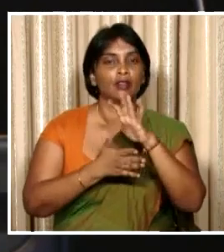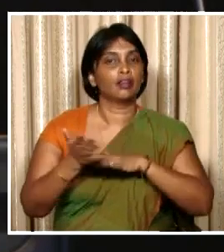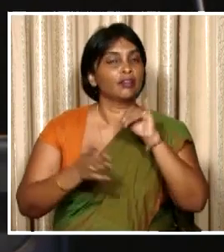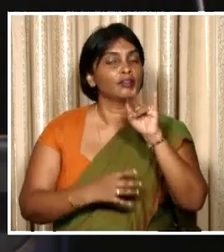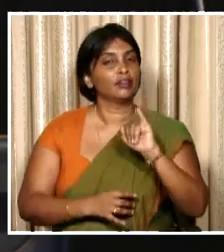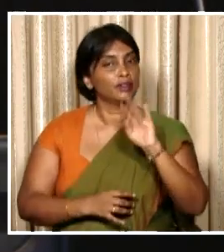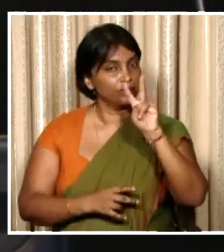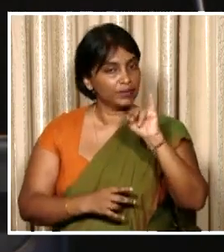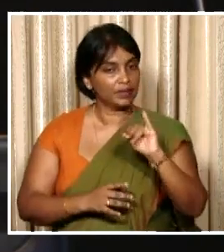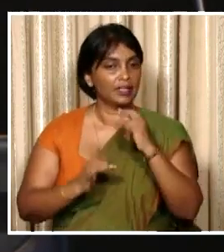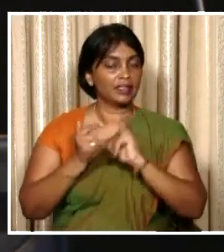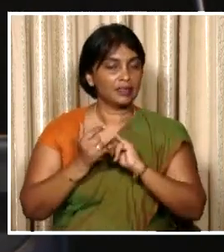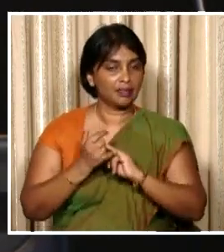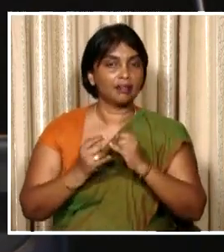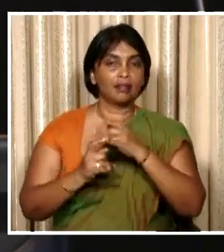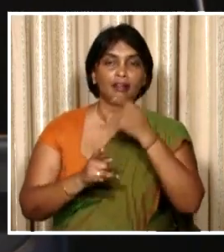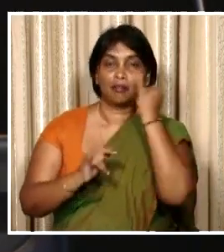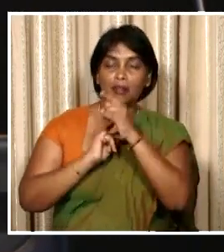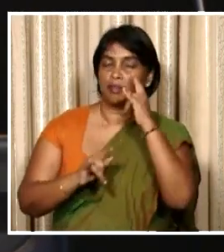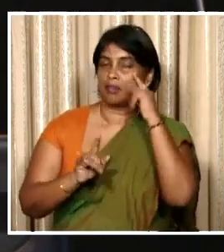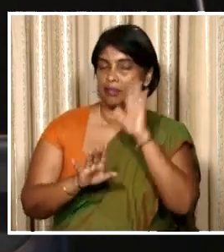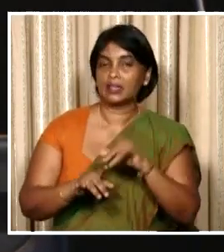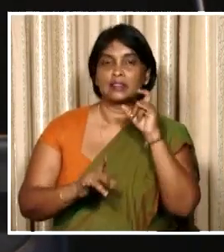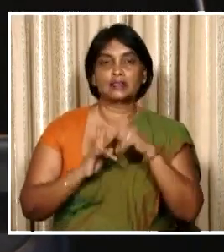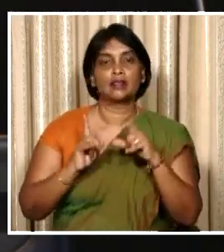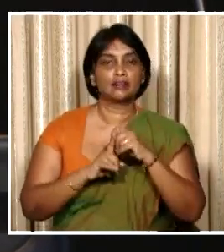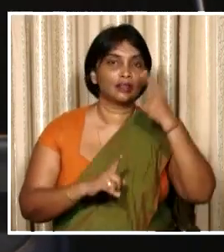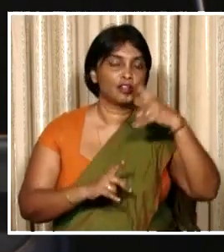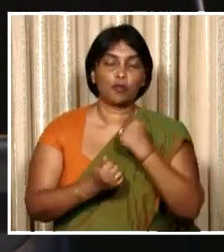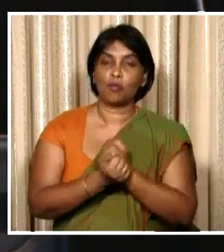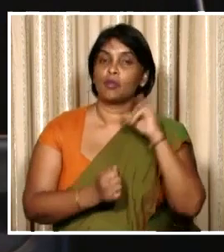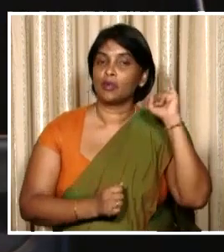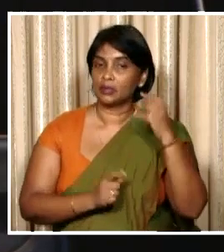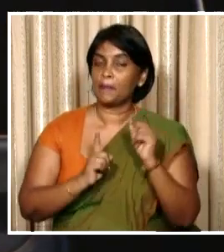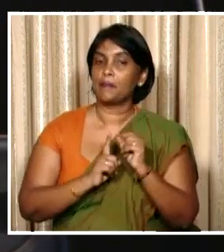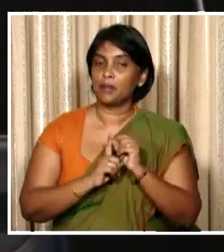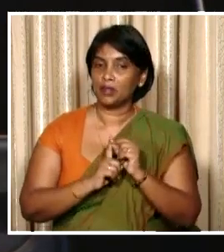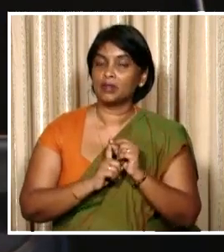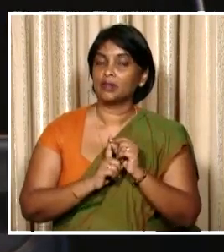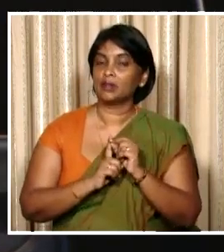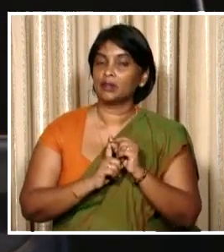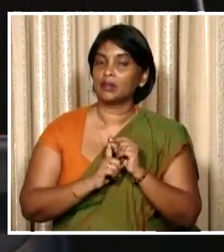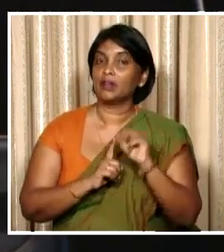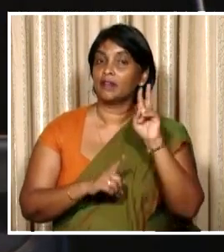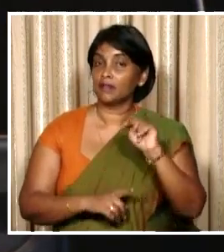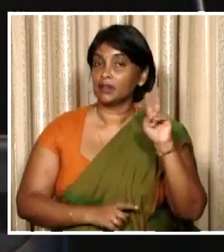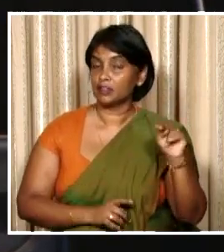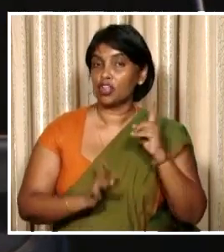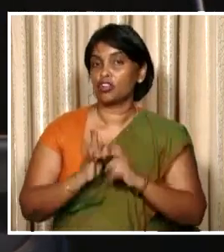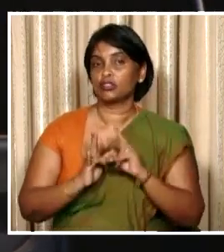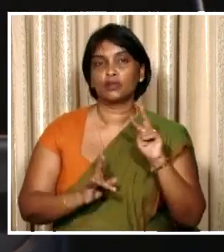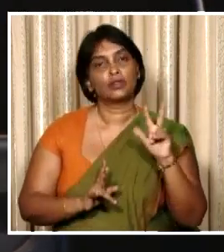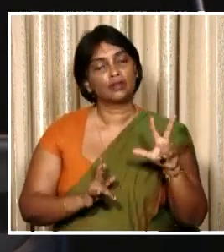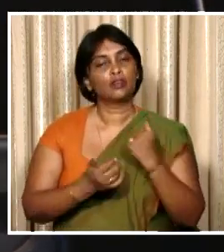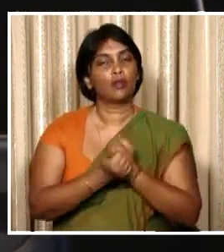විසිහය සානි අභේසරයෝ චෝදනා අසත්‍ය බව සඳහන් කරමින් සීඩයේ නියෝජ පොලිස්පති ප්‍රසාද් රණසිංහ විස්සයි විස්ස ඔක්තෝබර් 28